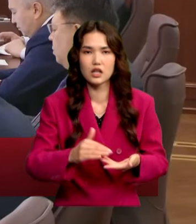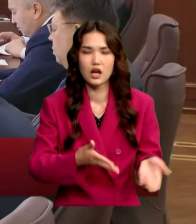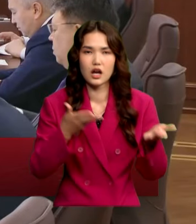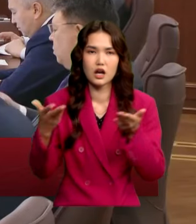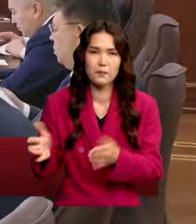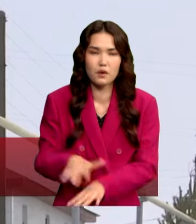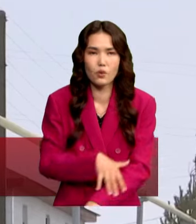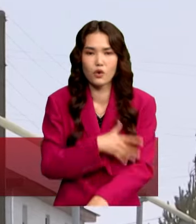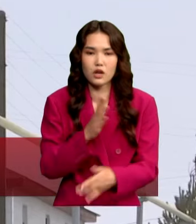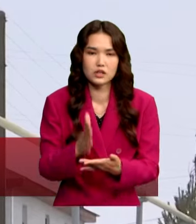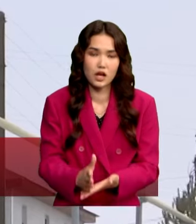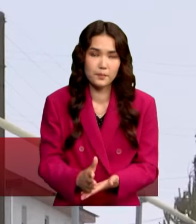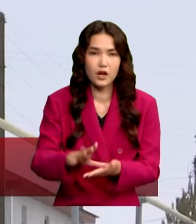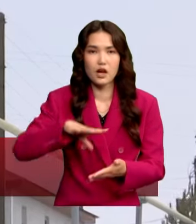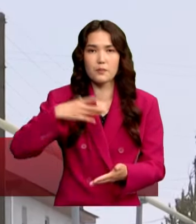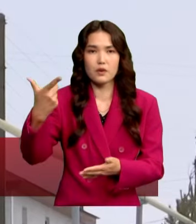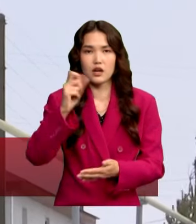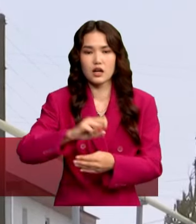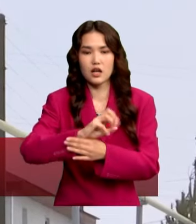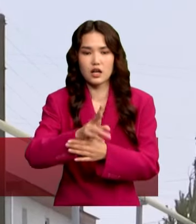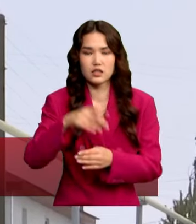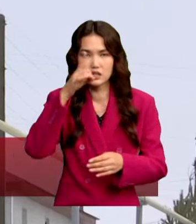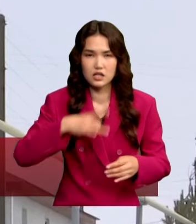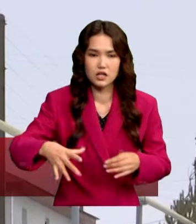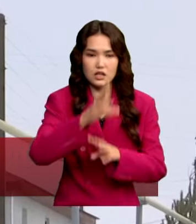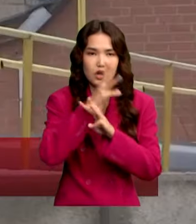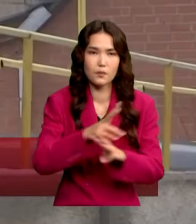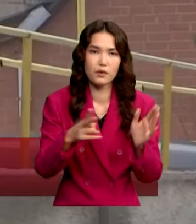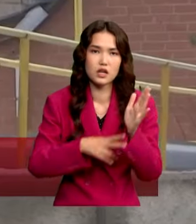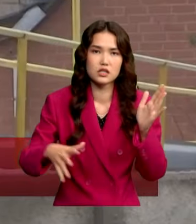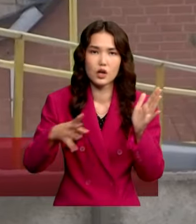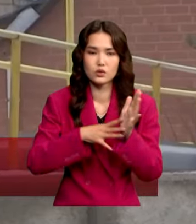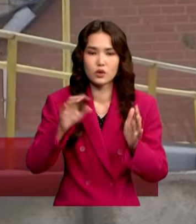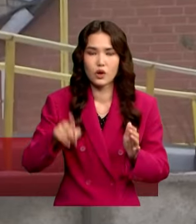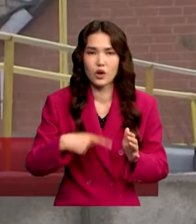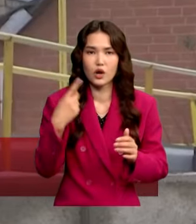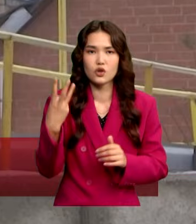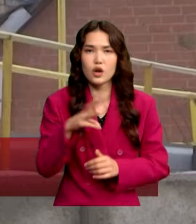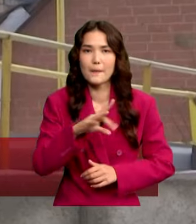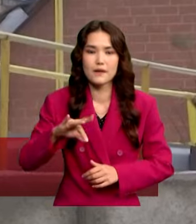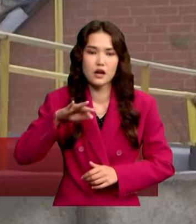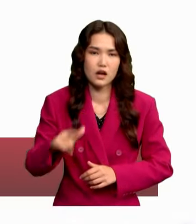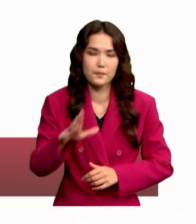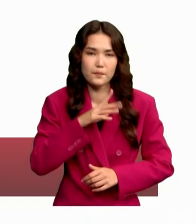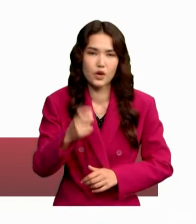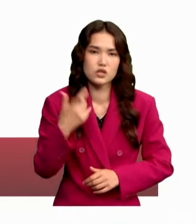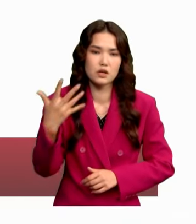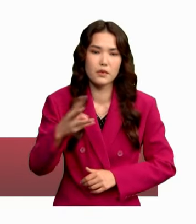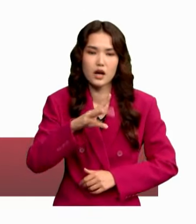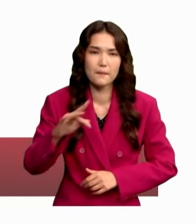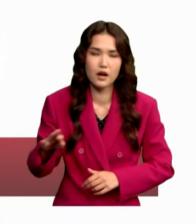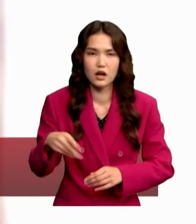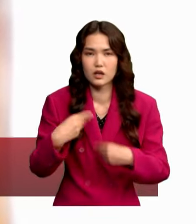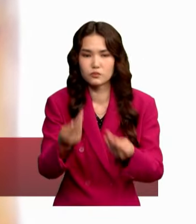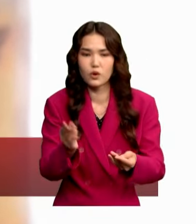баяу жүруде. Биыл газдандыруға республикалық бюджеттен 89,3 миллиард теңге, Самарқтан 105 миллиард теңге